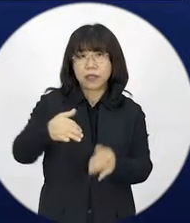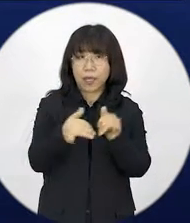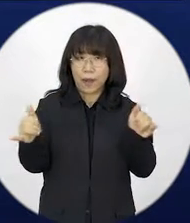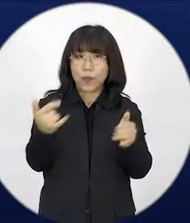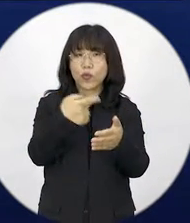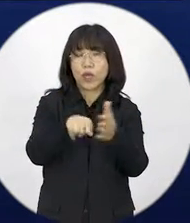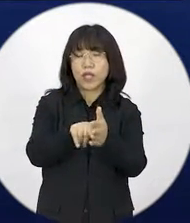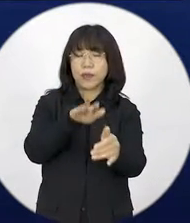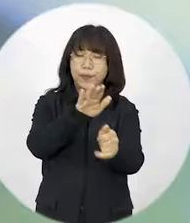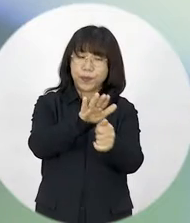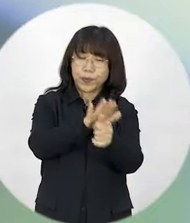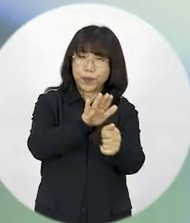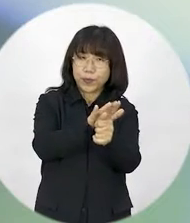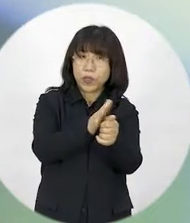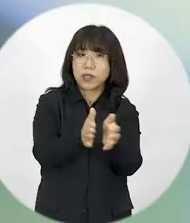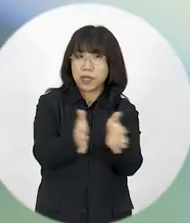들어갑니다.